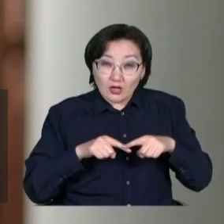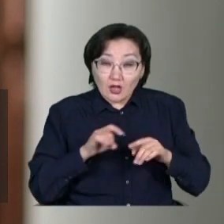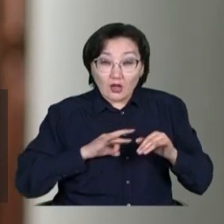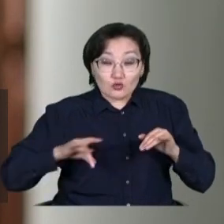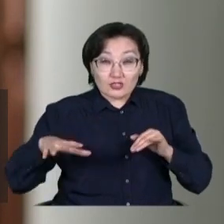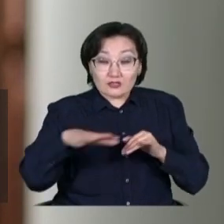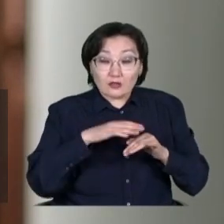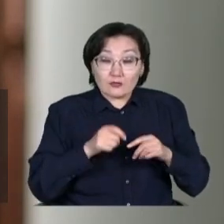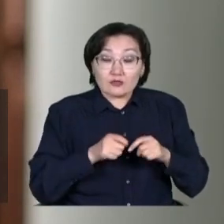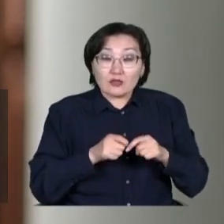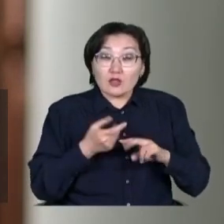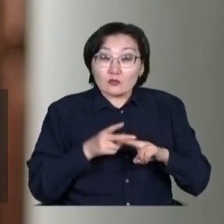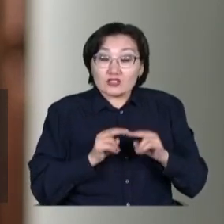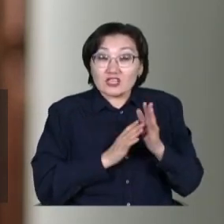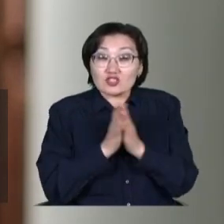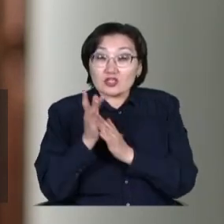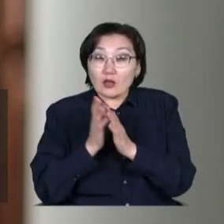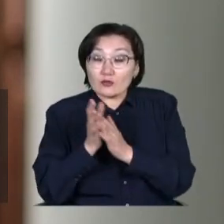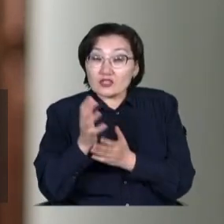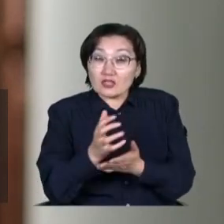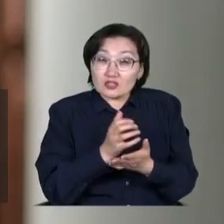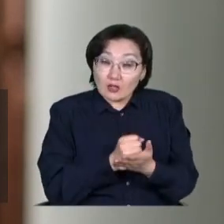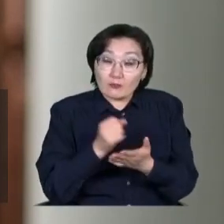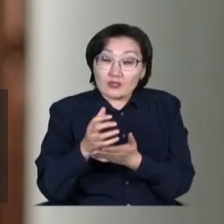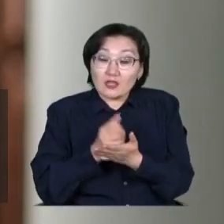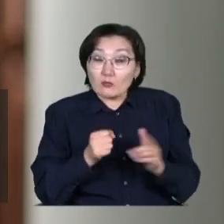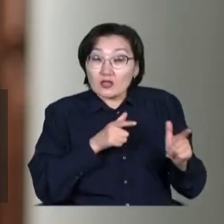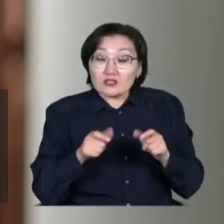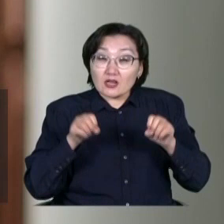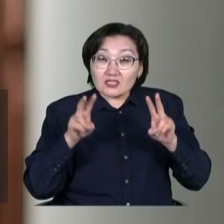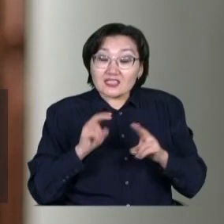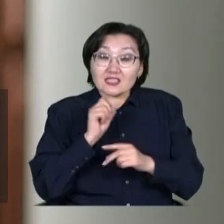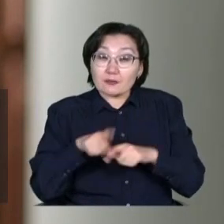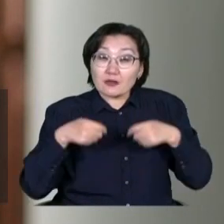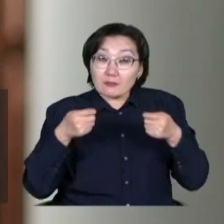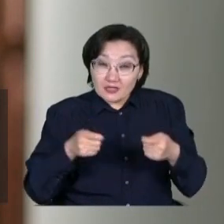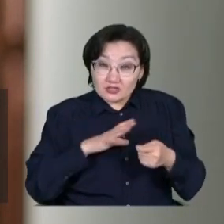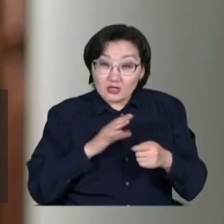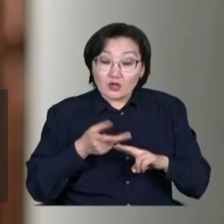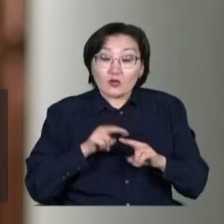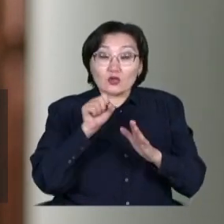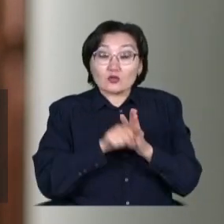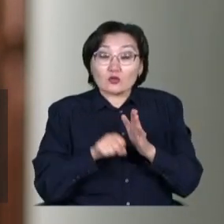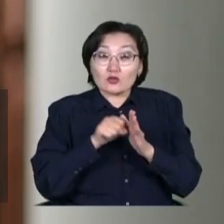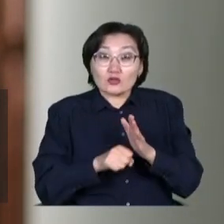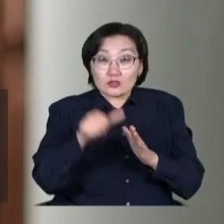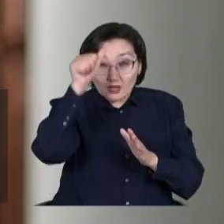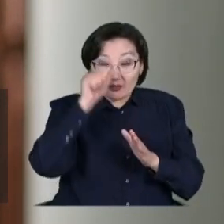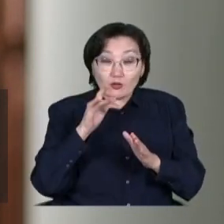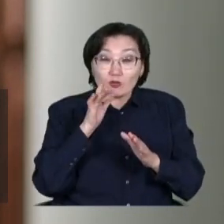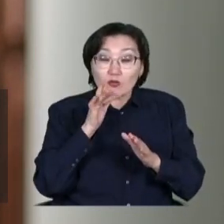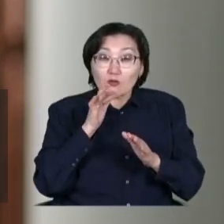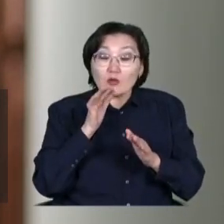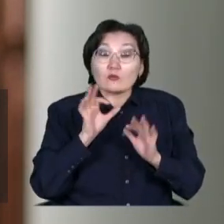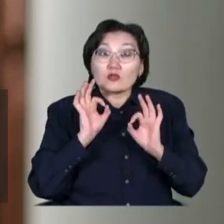аудандарға дейін жеткізе отырып, осы жемшөп базасын қалыптастыру бойынша арнайы тапсырмалар берілген болатын. Осы қыстаудан аман есен өту бойынша